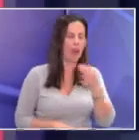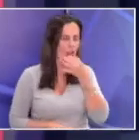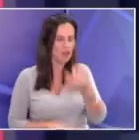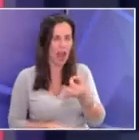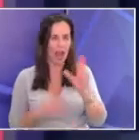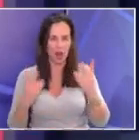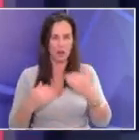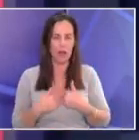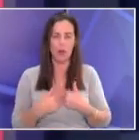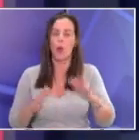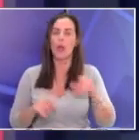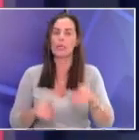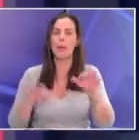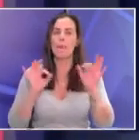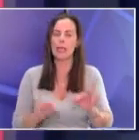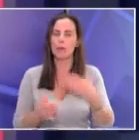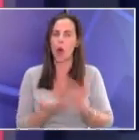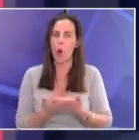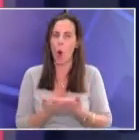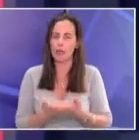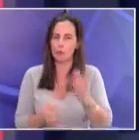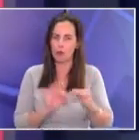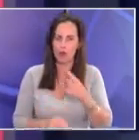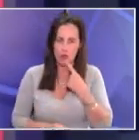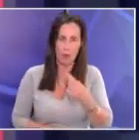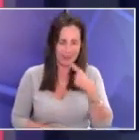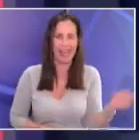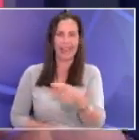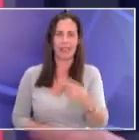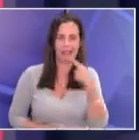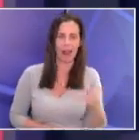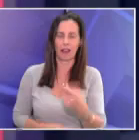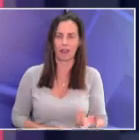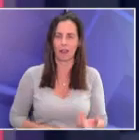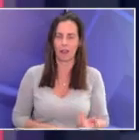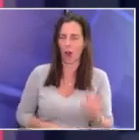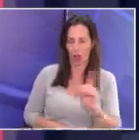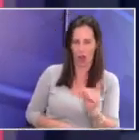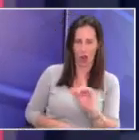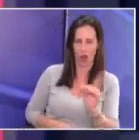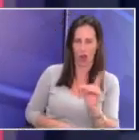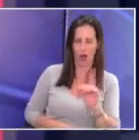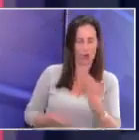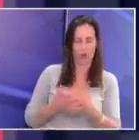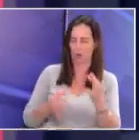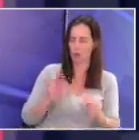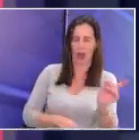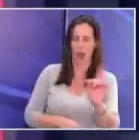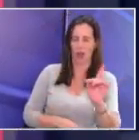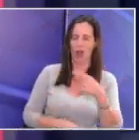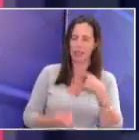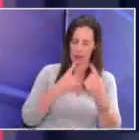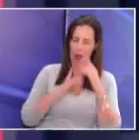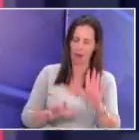השאלה הקריטית שלי, אולי זה בעצם היועץ המשפטי לממשלה שאומר לה להגיד את הדברים האלה, אנחנו לא שומעים אותו אומר לה משהו. לא, זה לא היועץ המשפטי לממשלה, אני